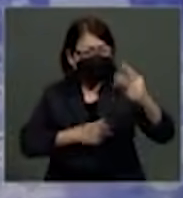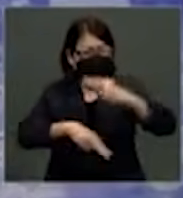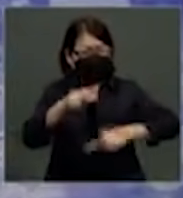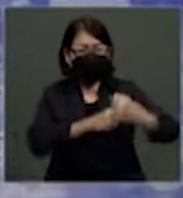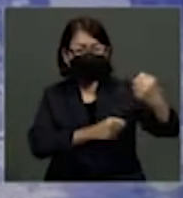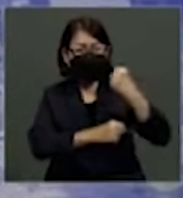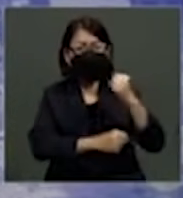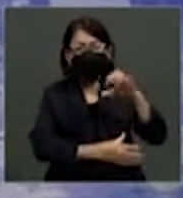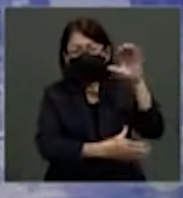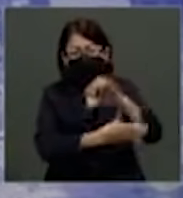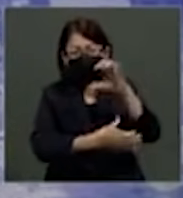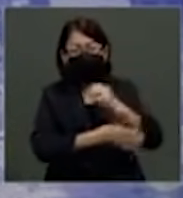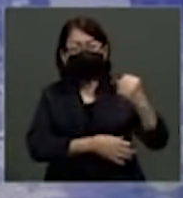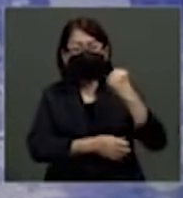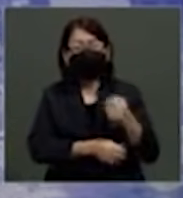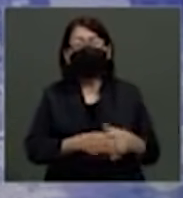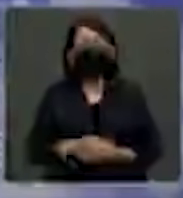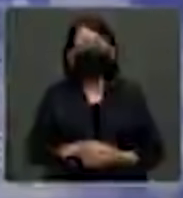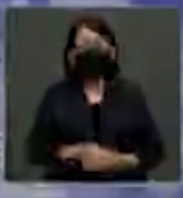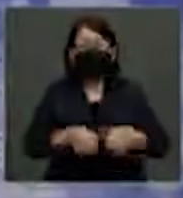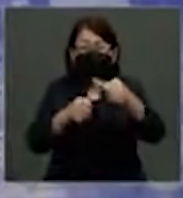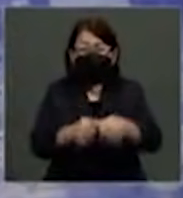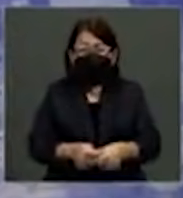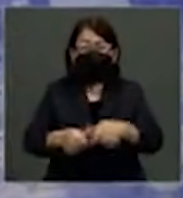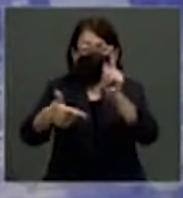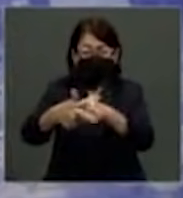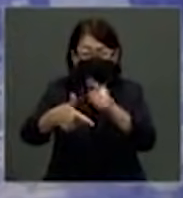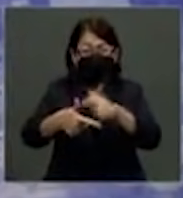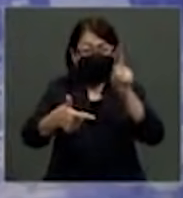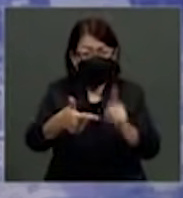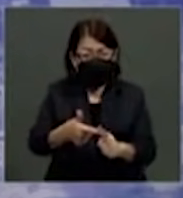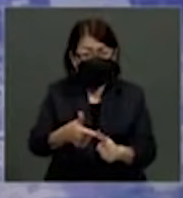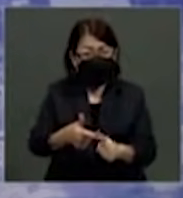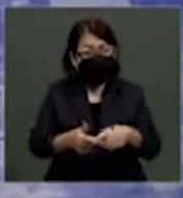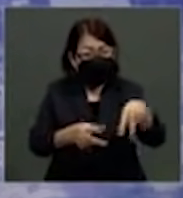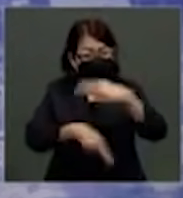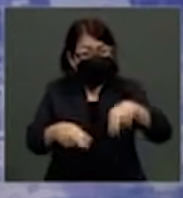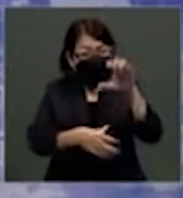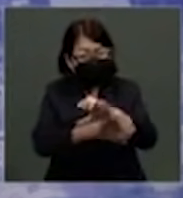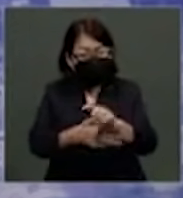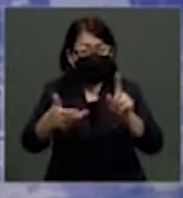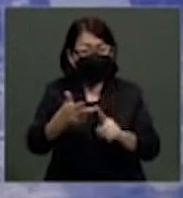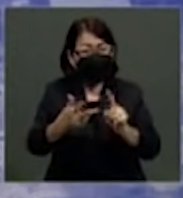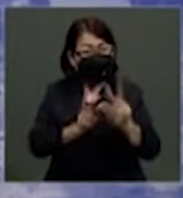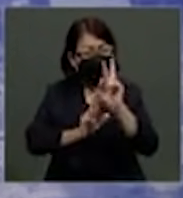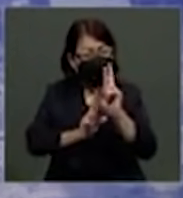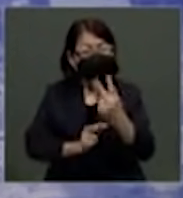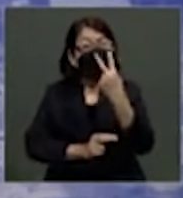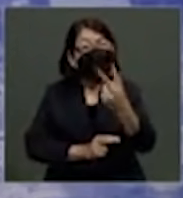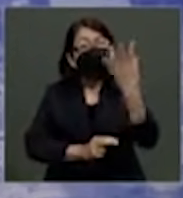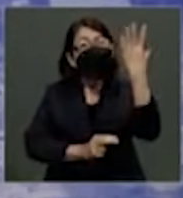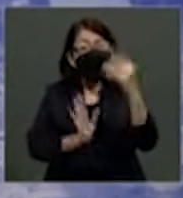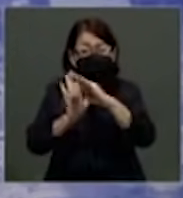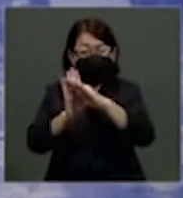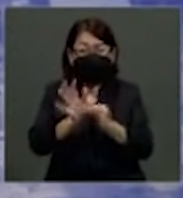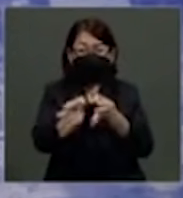ะครับประกาศในเรื่องของพื้นที่สถานการณ์ที่กำหนดให้เป็นพื้นที่ควบคุมสูงสุดและเข้มงวด